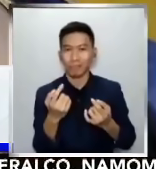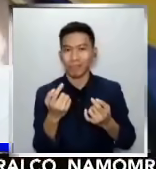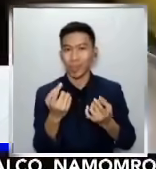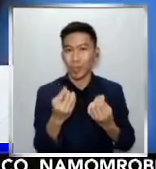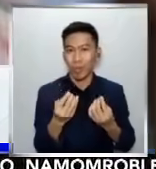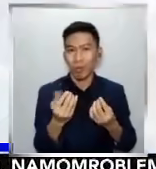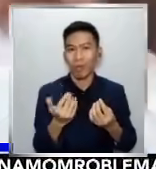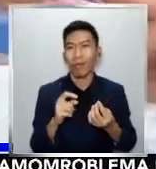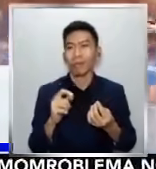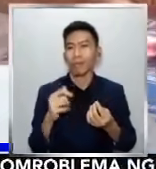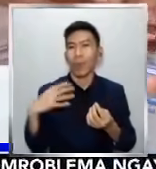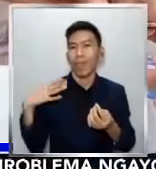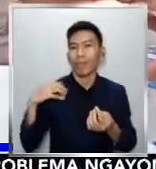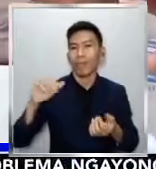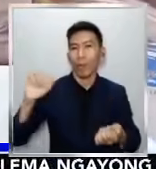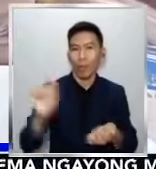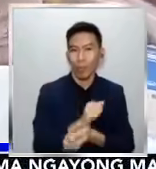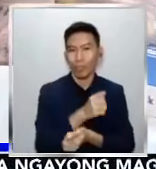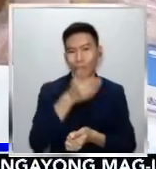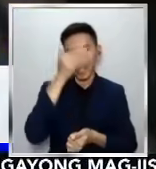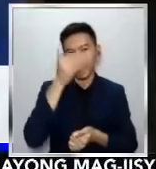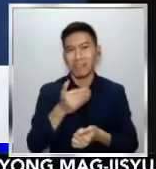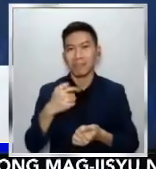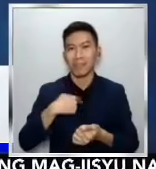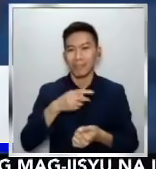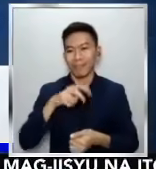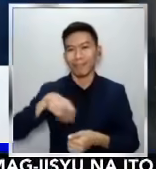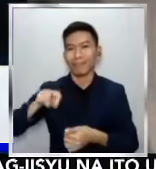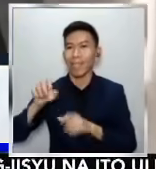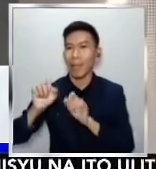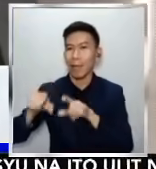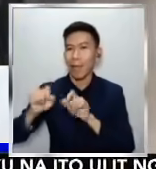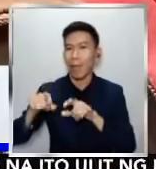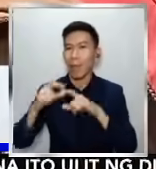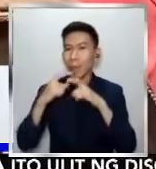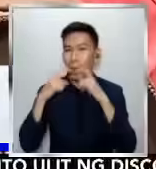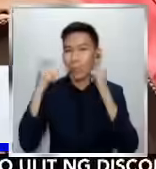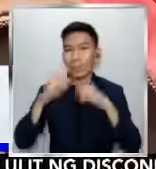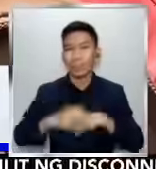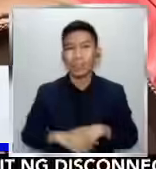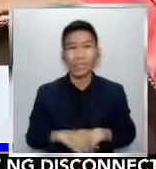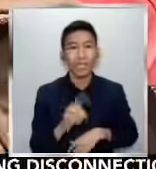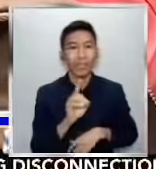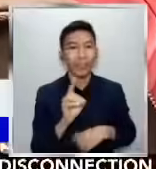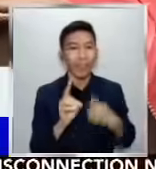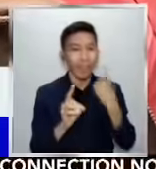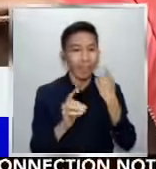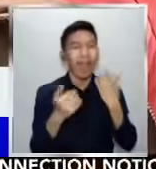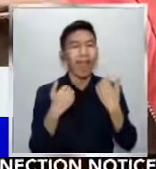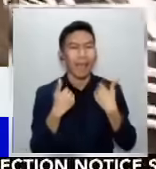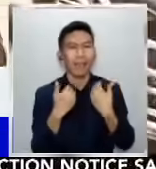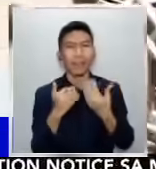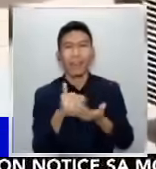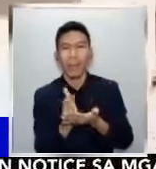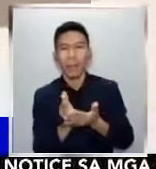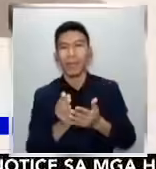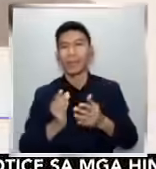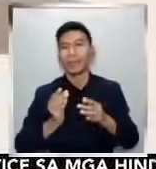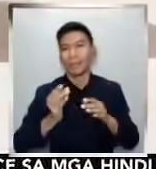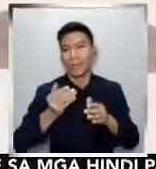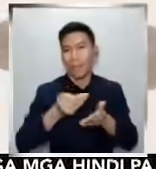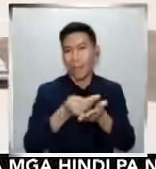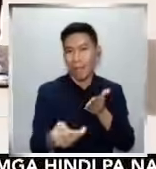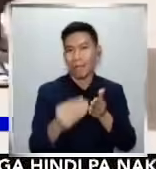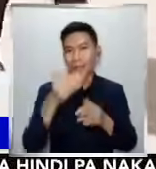ako. Kanina, may mga bumili pa rin ng face shield sa Divisoria. Gamit lang po sa officer. Nutusan lang po. Kailangan din namin